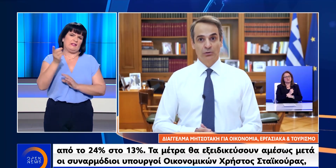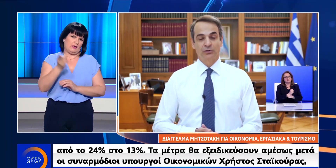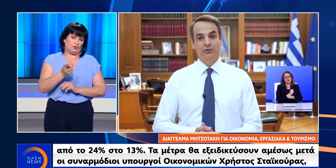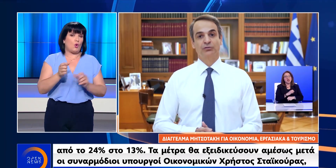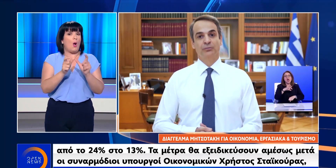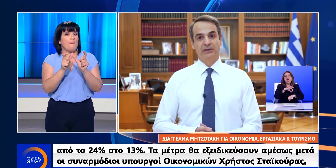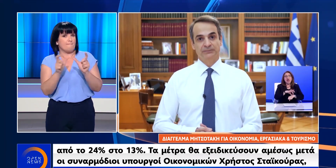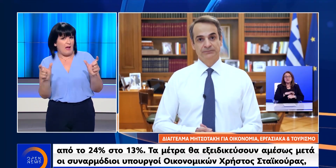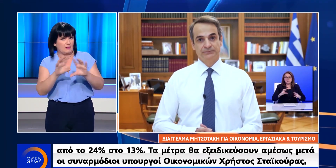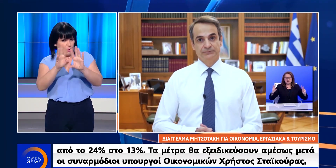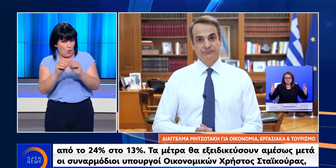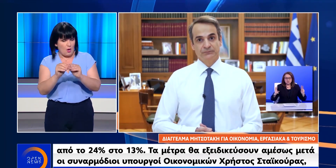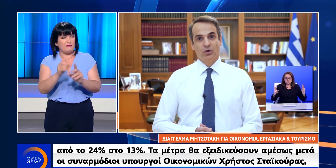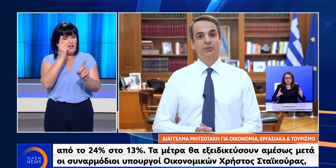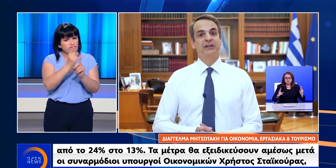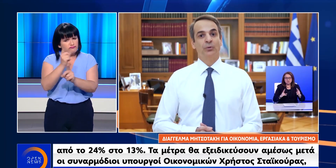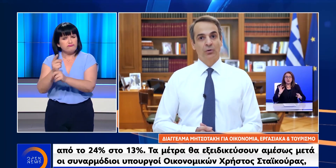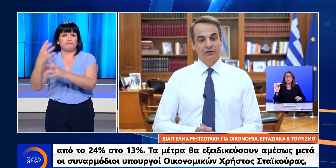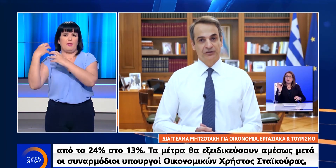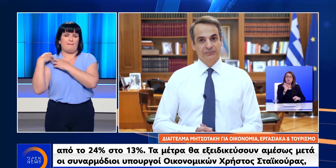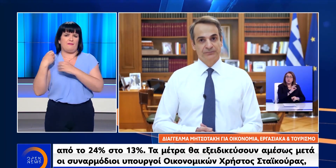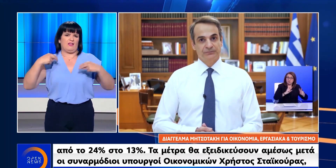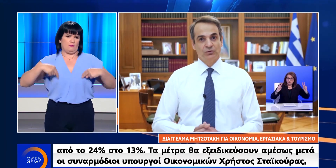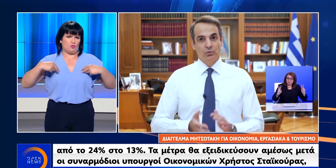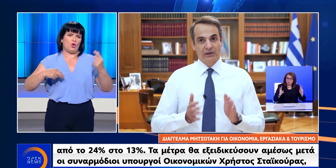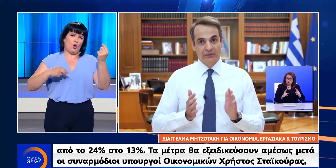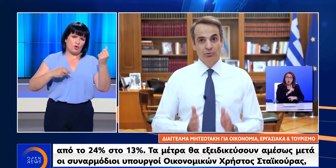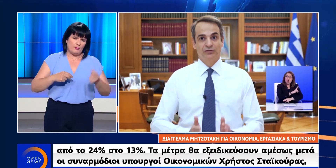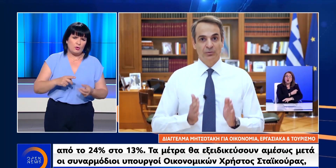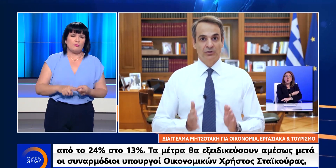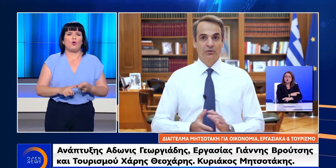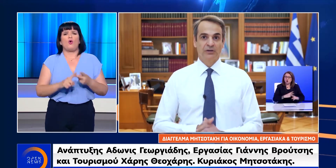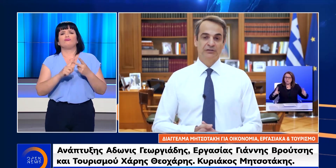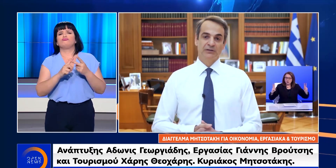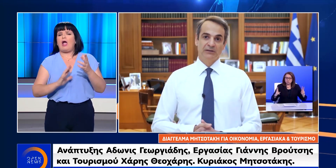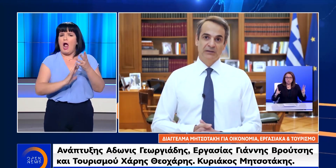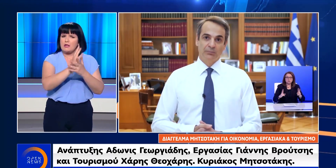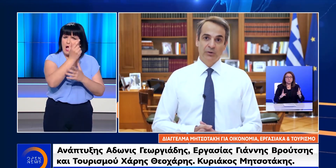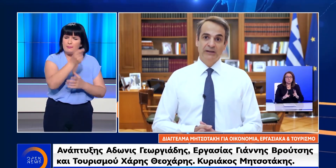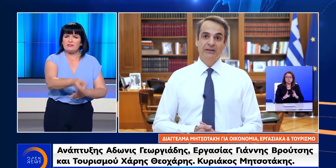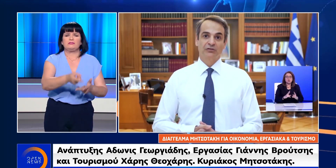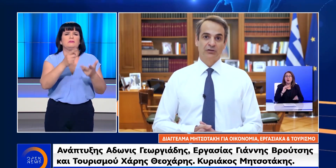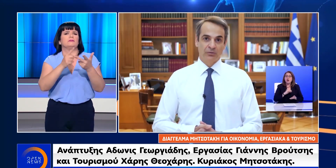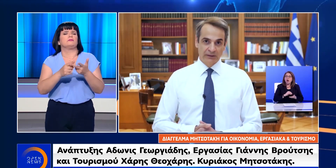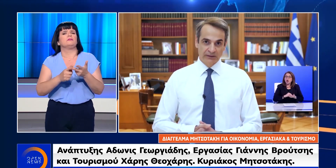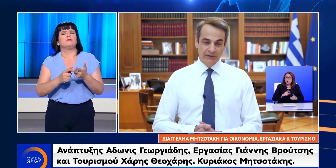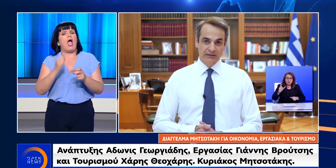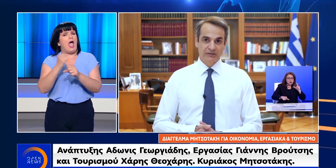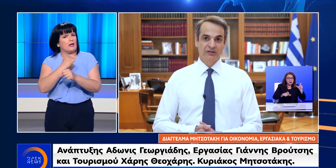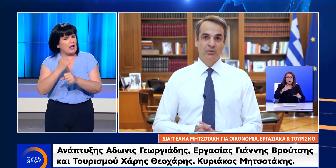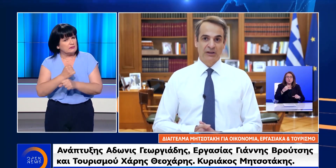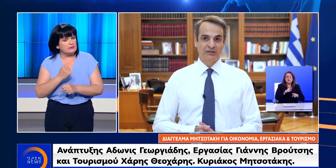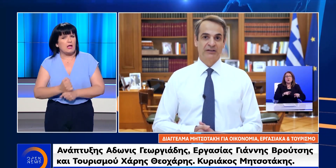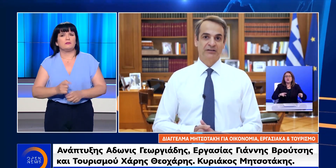θα εξειδικεύσουν αμέσως μετά οι συναρμόδιοι υπουργοί Οικονομικών Χρήστος Ταϊκούρας, Ανάπτυξης Αδώνης Γεωργιάδης, Εργασίας